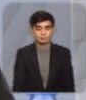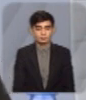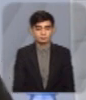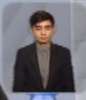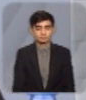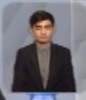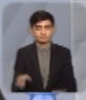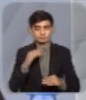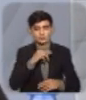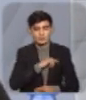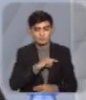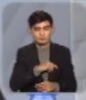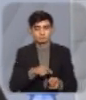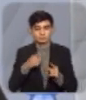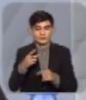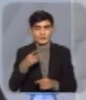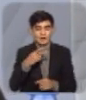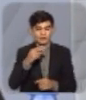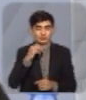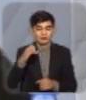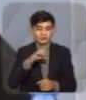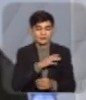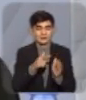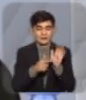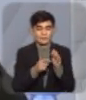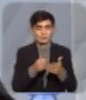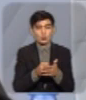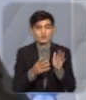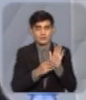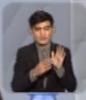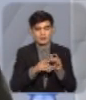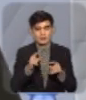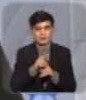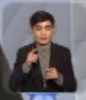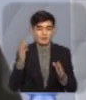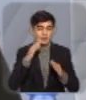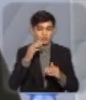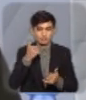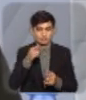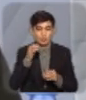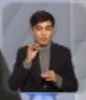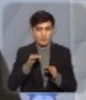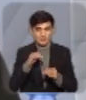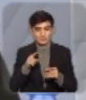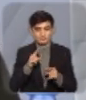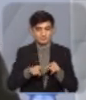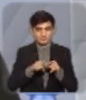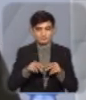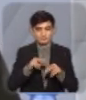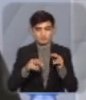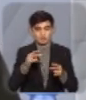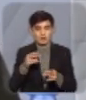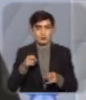Мы продлили время работы первой смены на 2 часа, с 7 до 9, пока погода была благоприятная. Но все меры безопасности